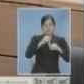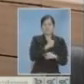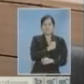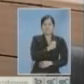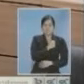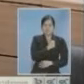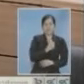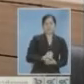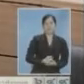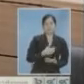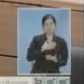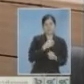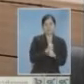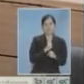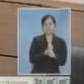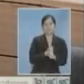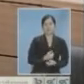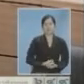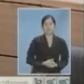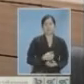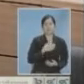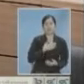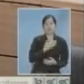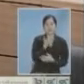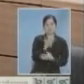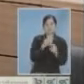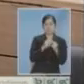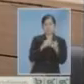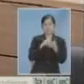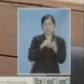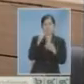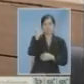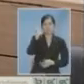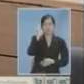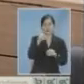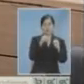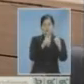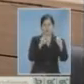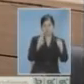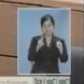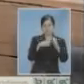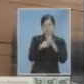นี่คือสิ่งที่พวกเราทำแล้วก็ผมที่ประยติมาตรา2อย่างยิ่งเนี่ย